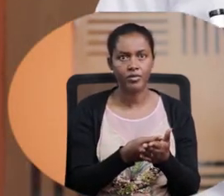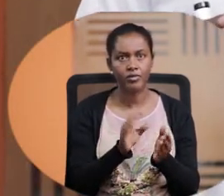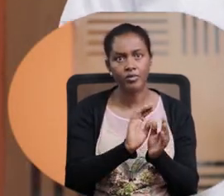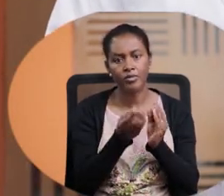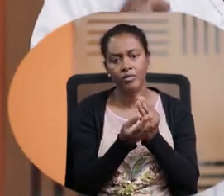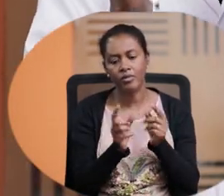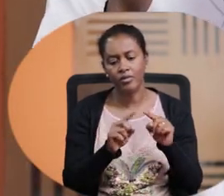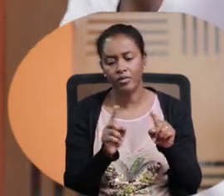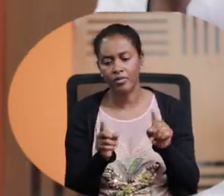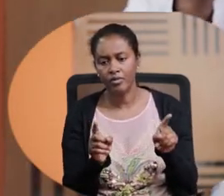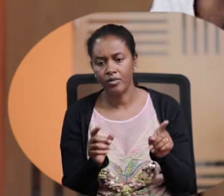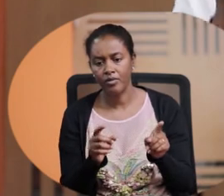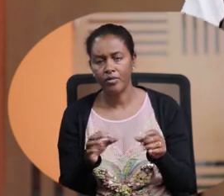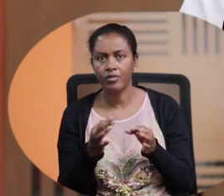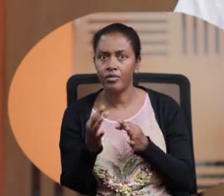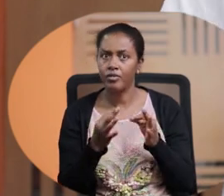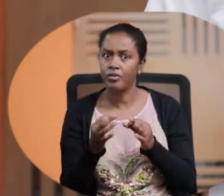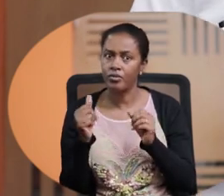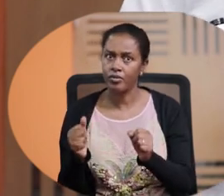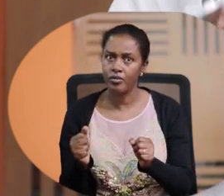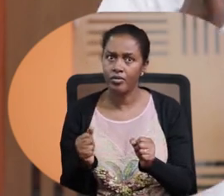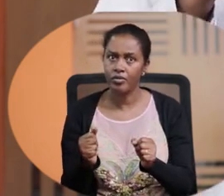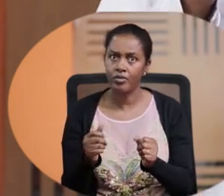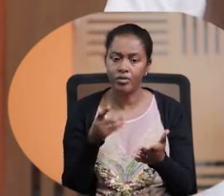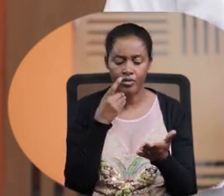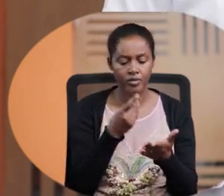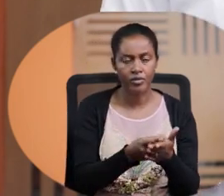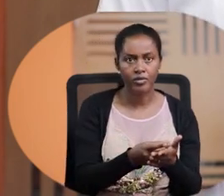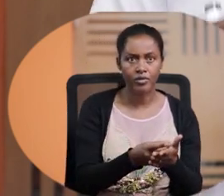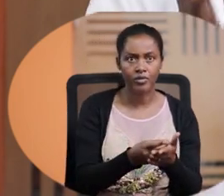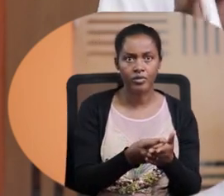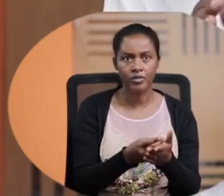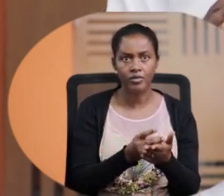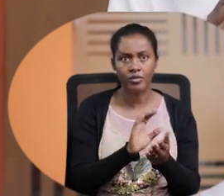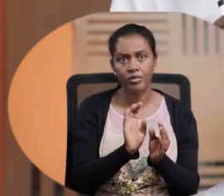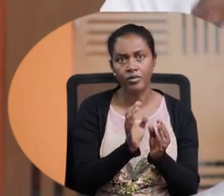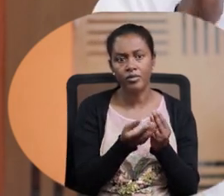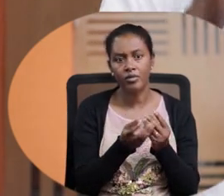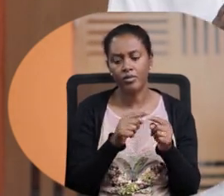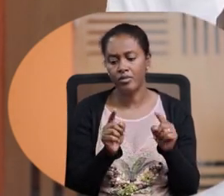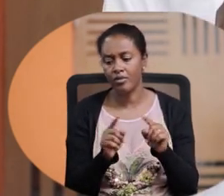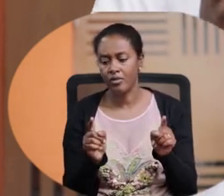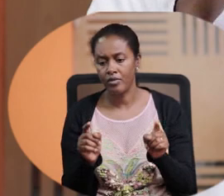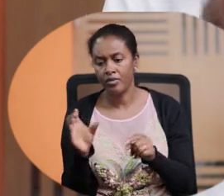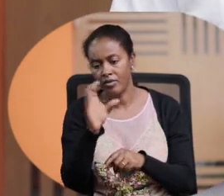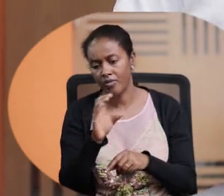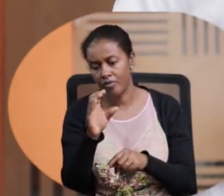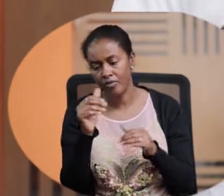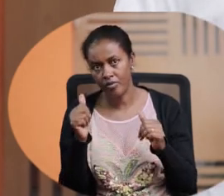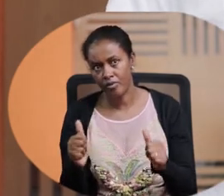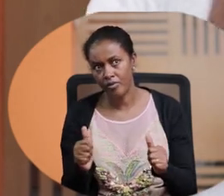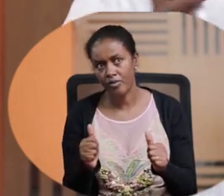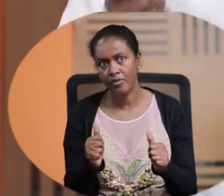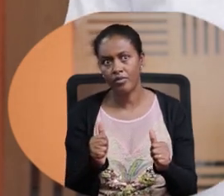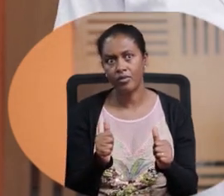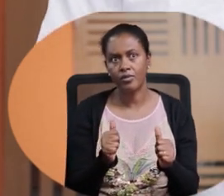danda'a. Daataa karaa garaa garaatiin funaanuu dandeenya. Daataa sana funaannee odeeffannoo sirrii ta'e yookaan immoo ragaa sirrii ta'e irraa argachuudhaaf